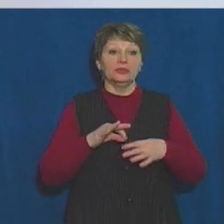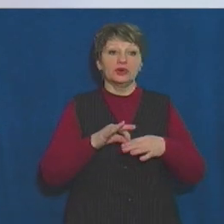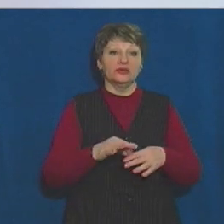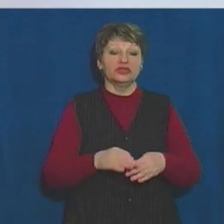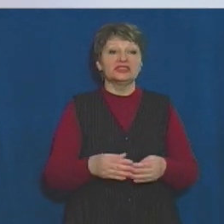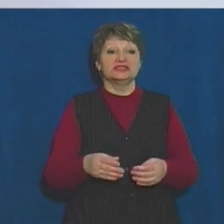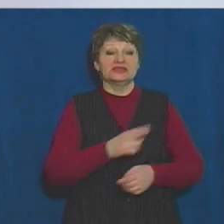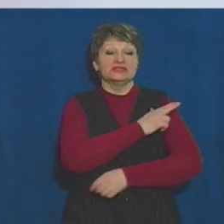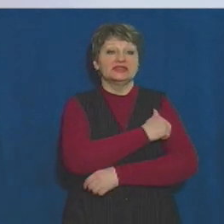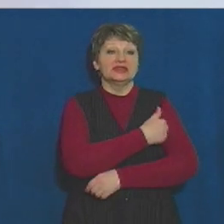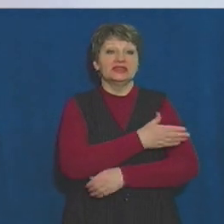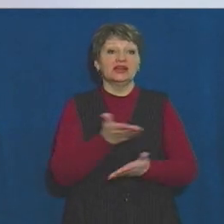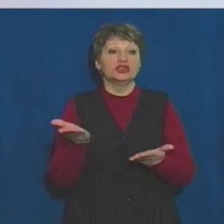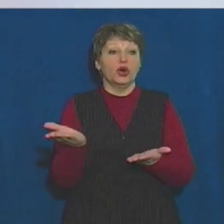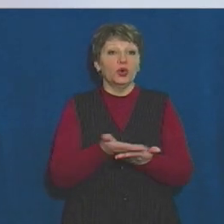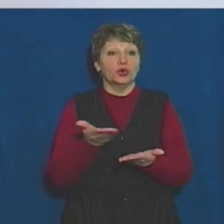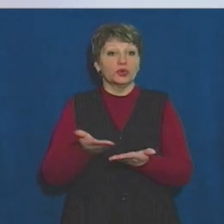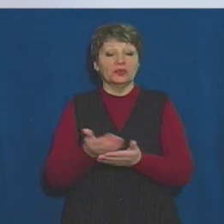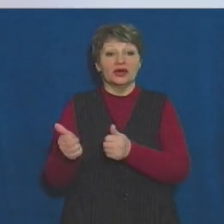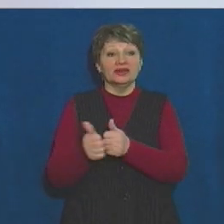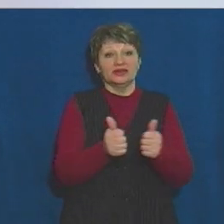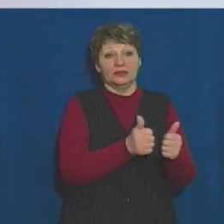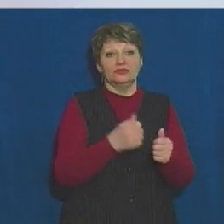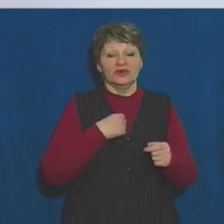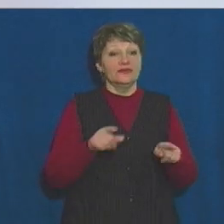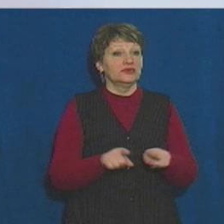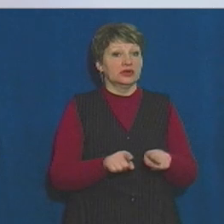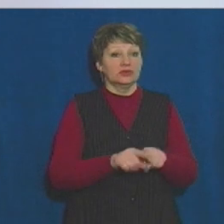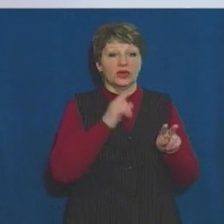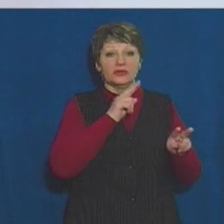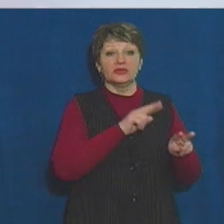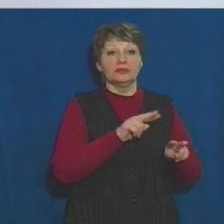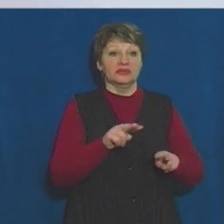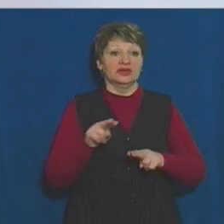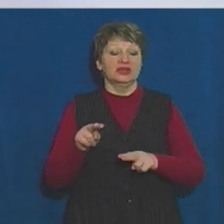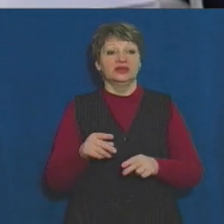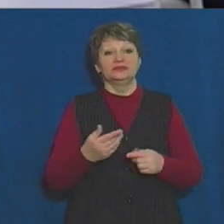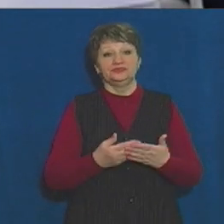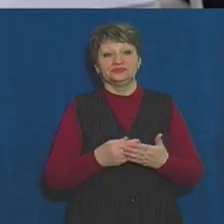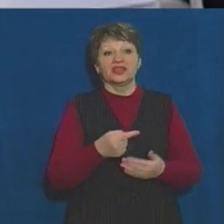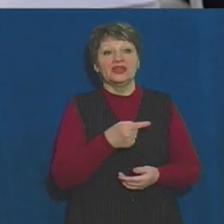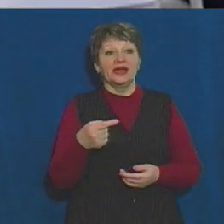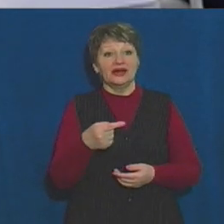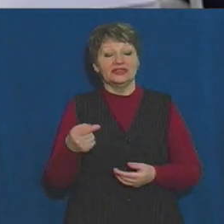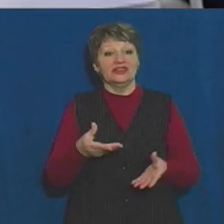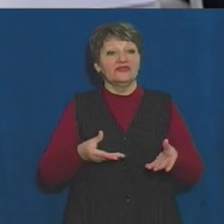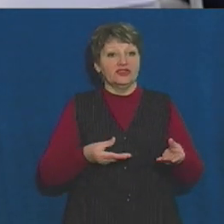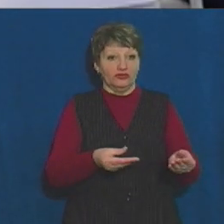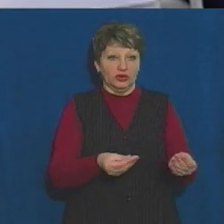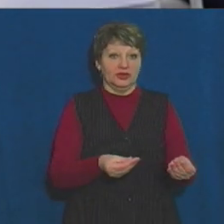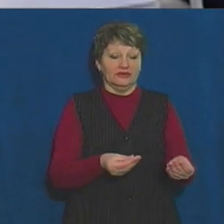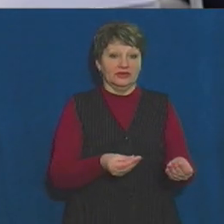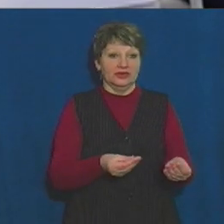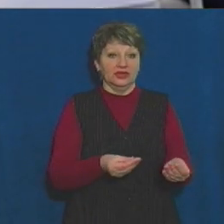рубка, то поряд все одно ми спостерігаємо такий негативний вплив, ну, знову ж, з тієї причини,